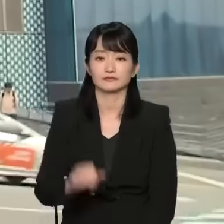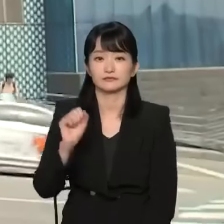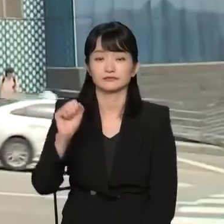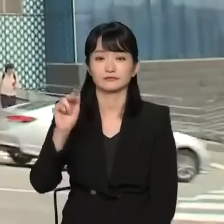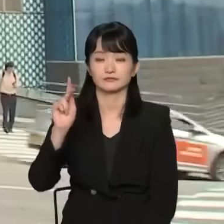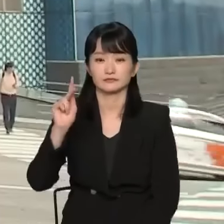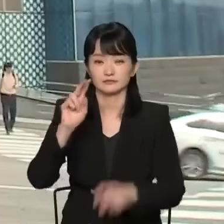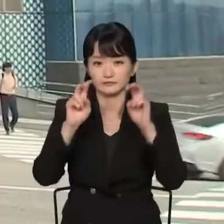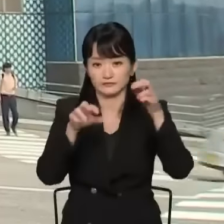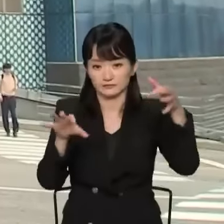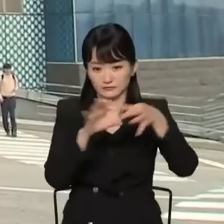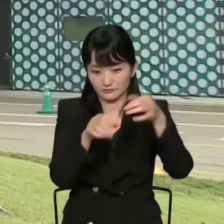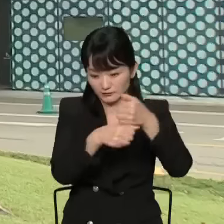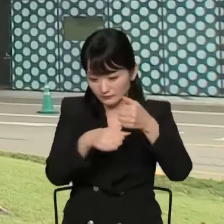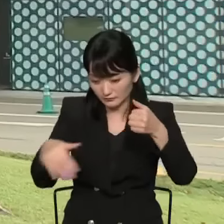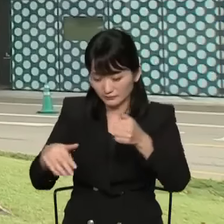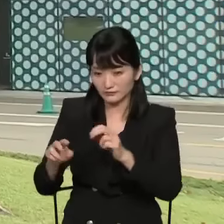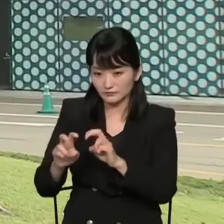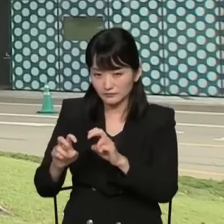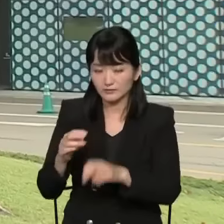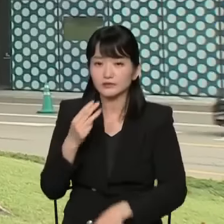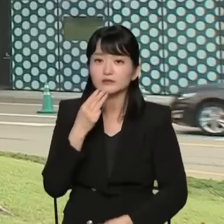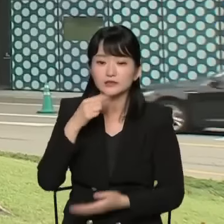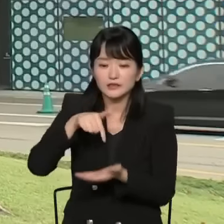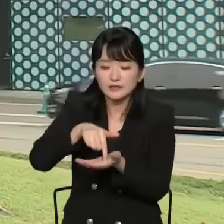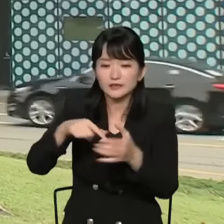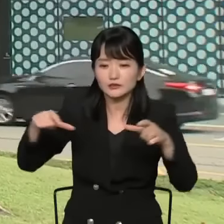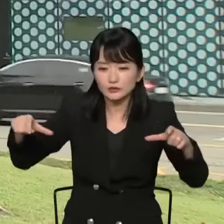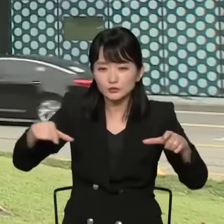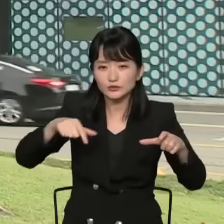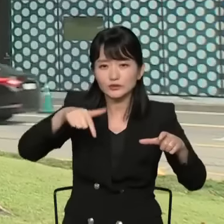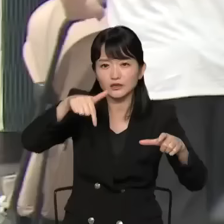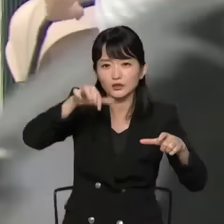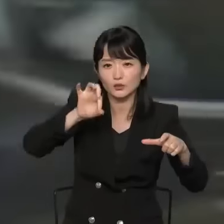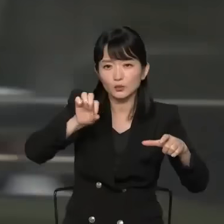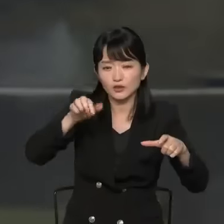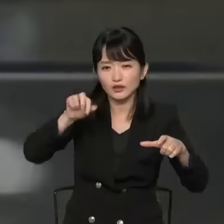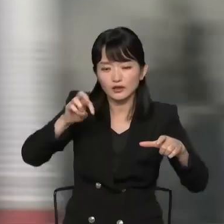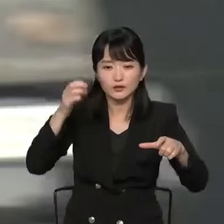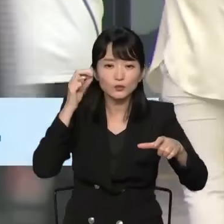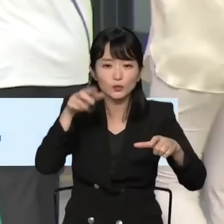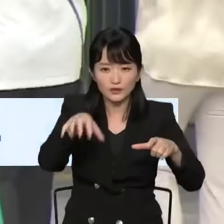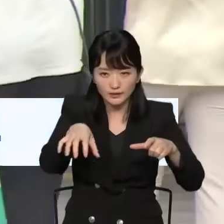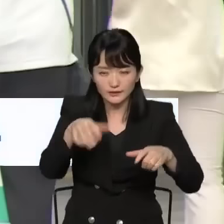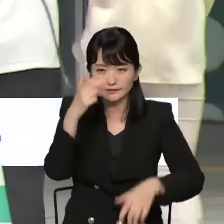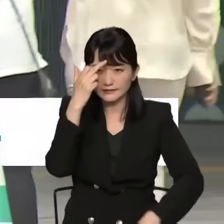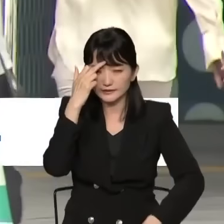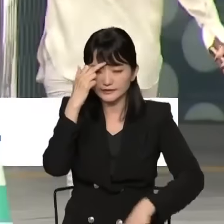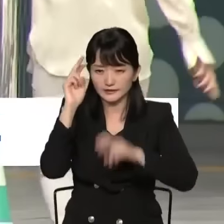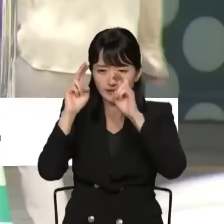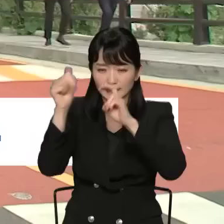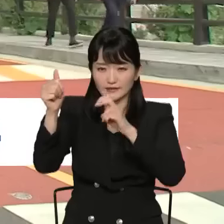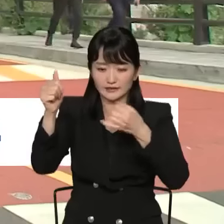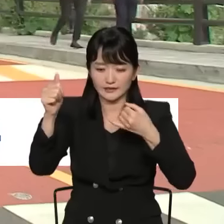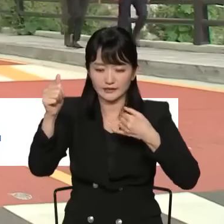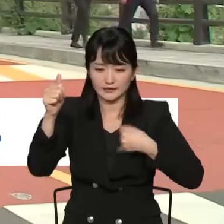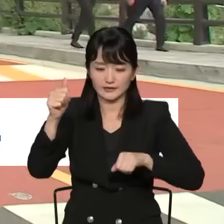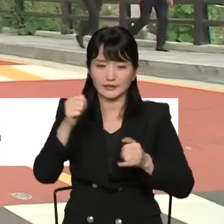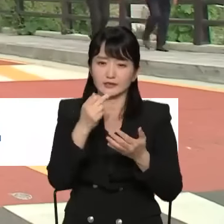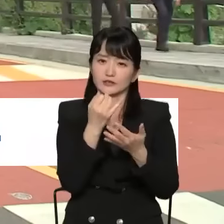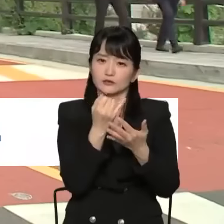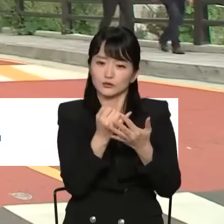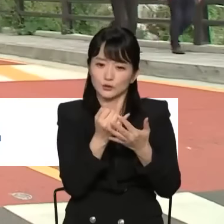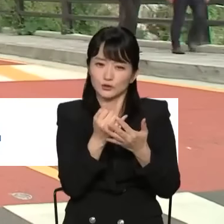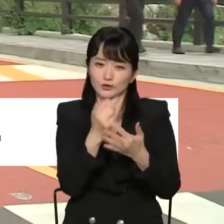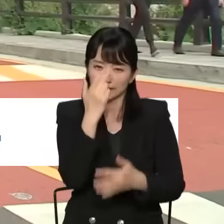SK그룹 계열사에서 운영하는 서울 광진구 그랜드워커힐 호텔에서 최태원 SK그룹 회장의 둘째 딸 최민정 씨의